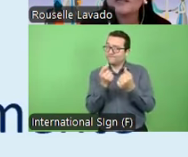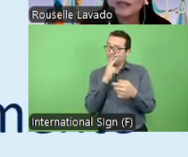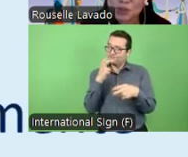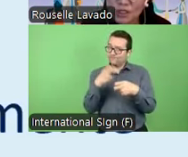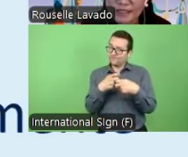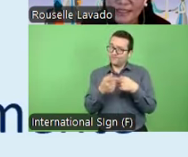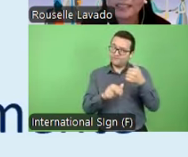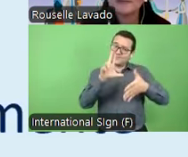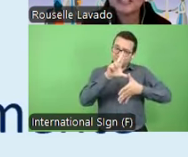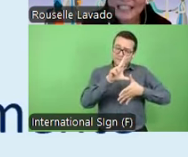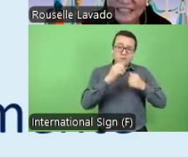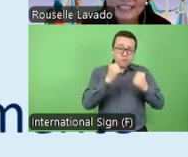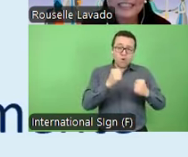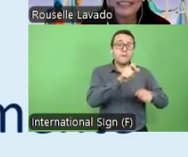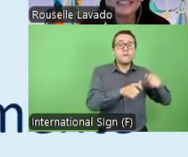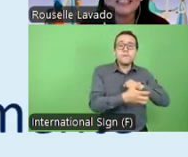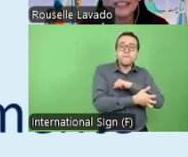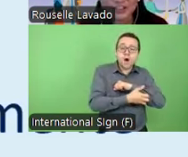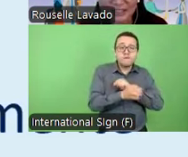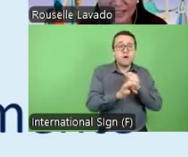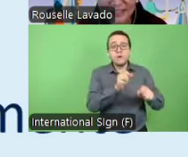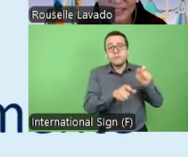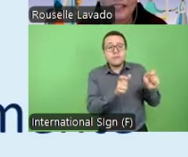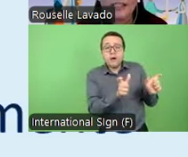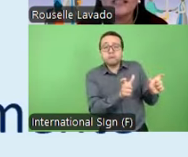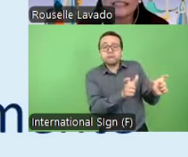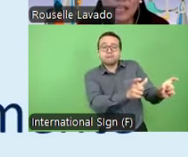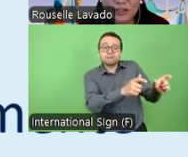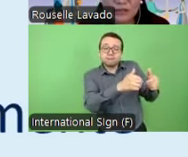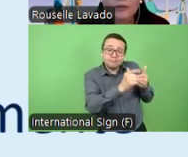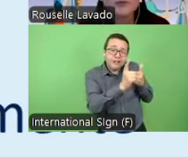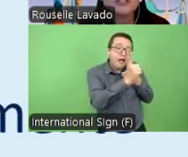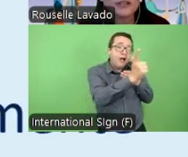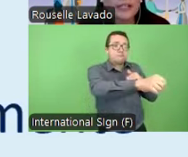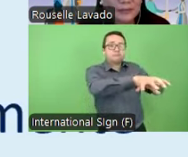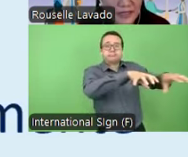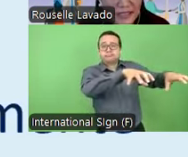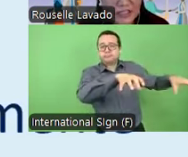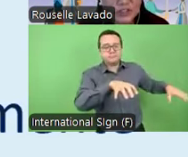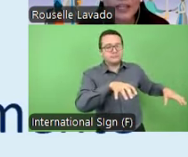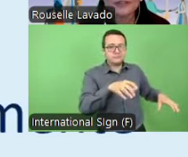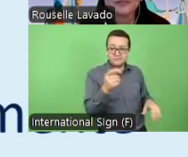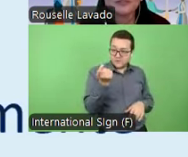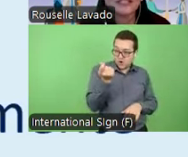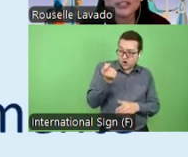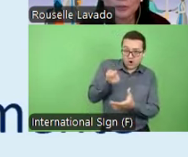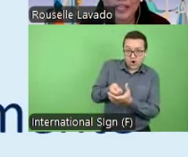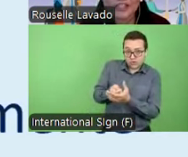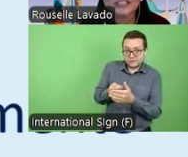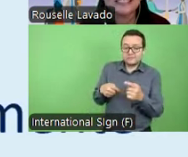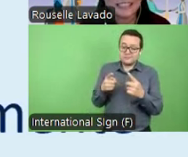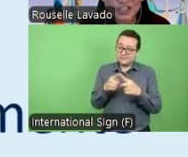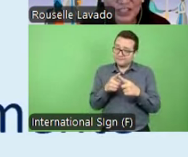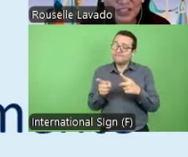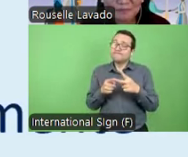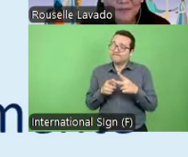les marginalisés dans les Amériques. Il ne s'agit pas seulement d'une question de coût, mais aussi d'accès, de dignité, de justice. Il est